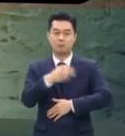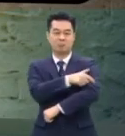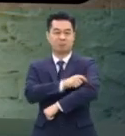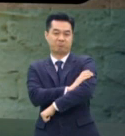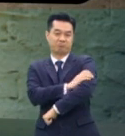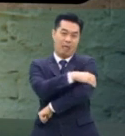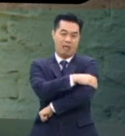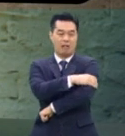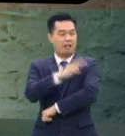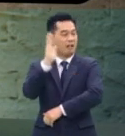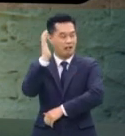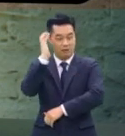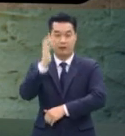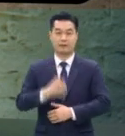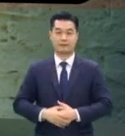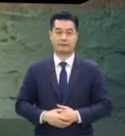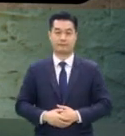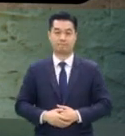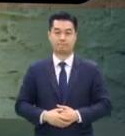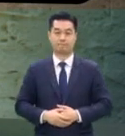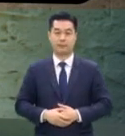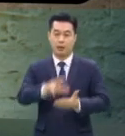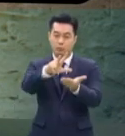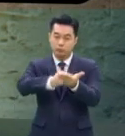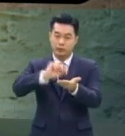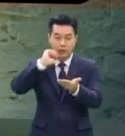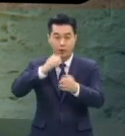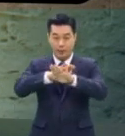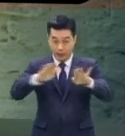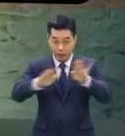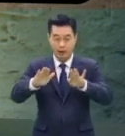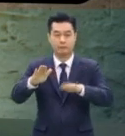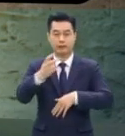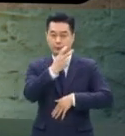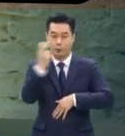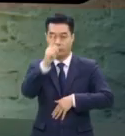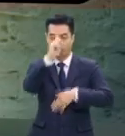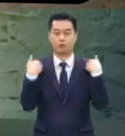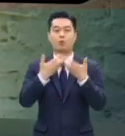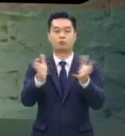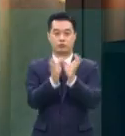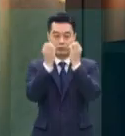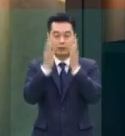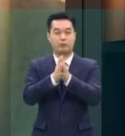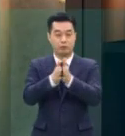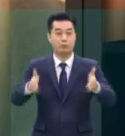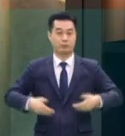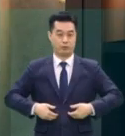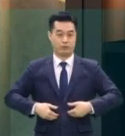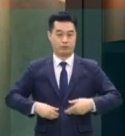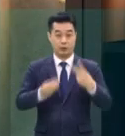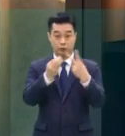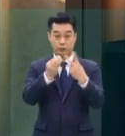사회가 되어서는 안됩니다 문제를 해결하는 스마트 정보 로 거듭나야 합니다 두 번째